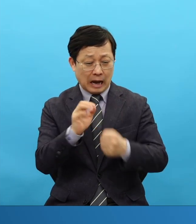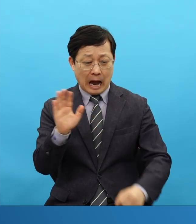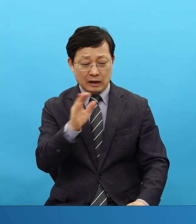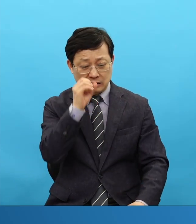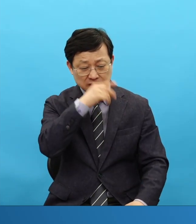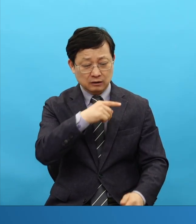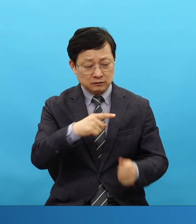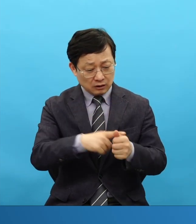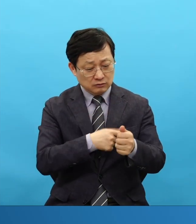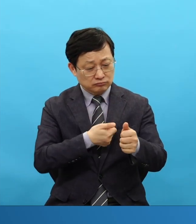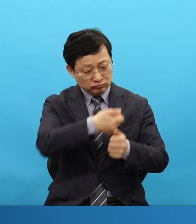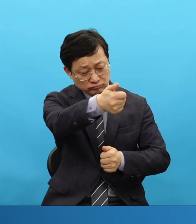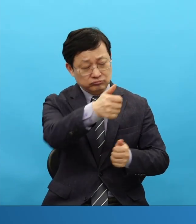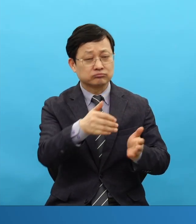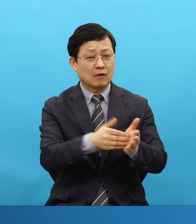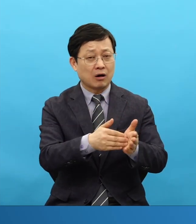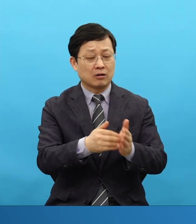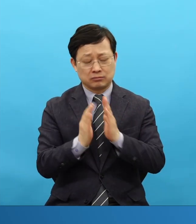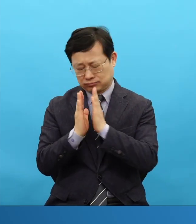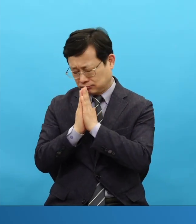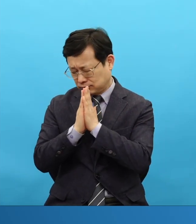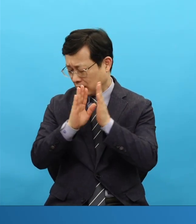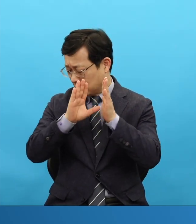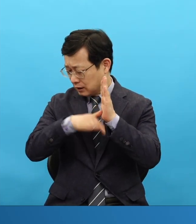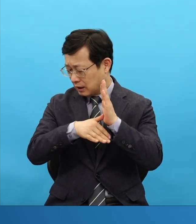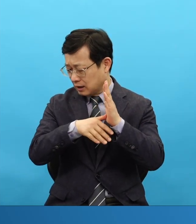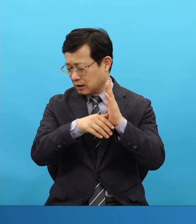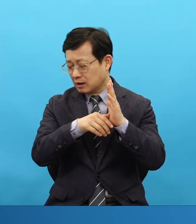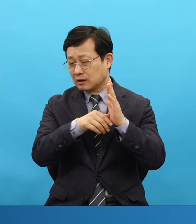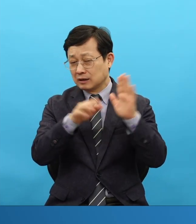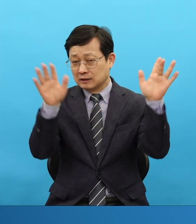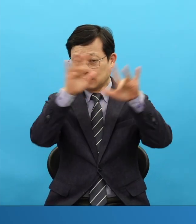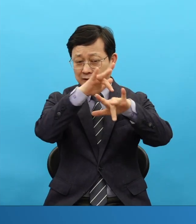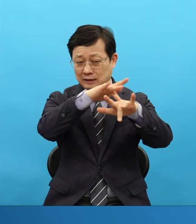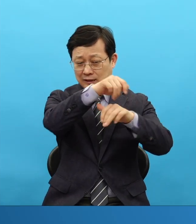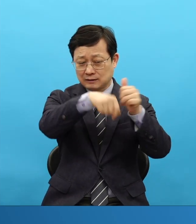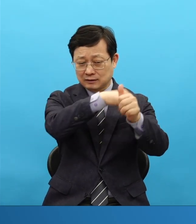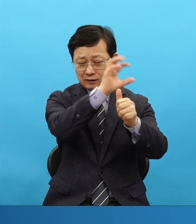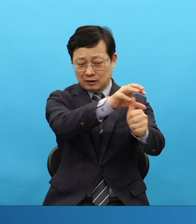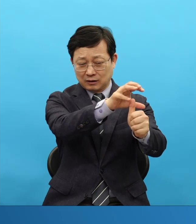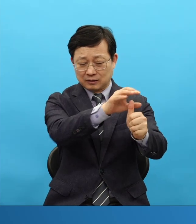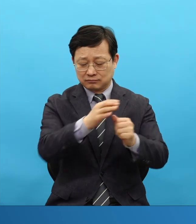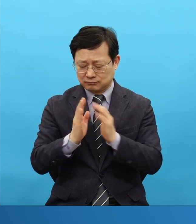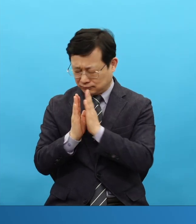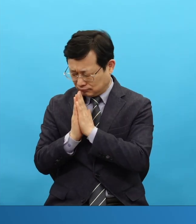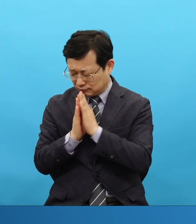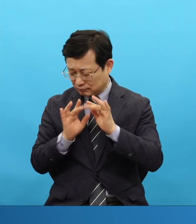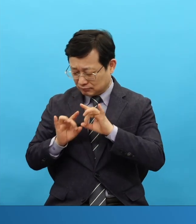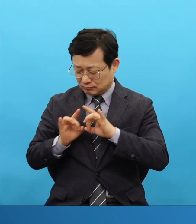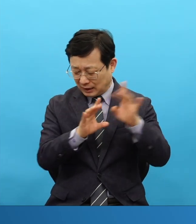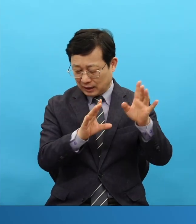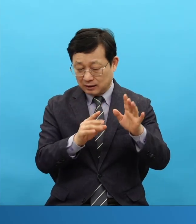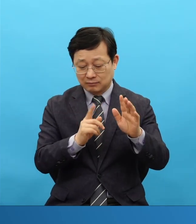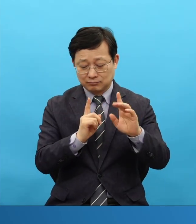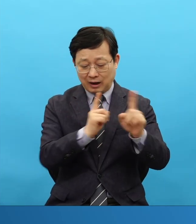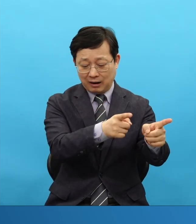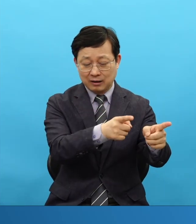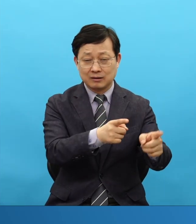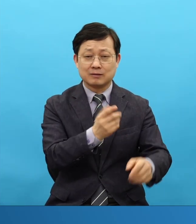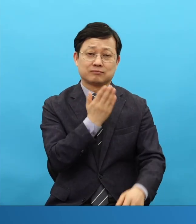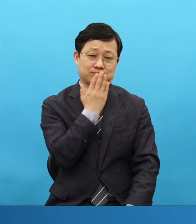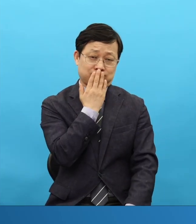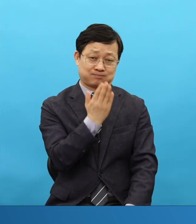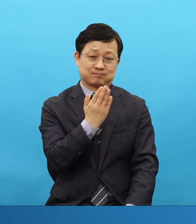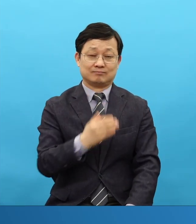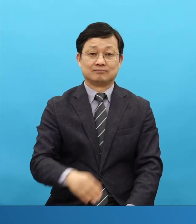won without fighting. 기도하는 그 시간마다 흑암은 결박됩니다. Every time they prayed, the forces of darkness were bound.